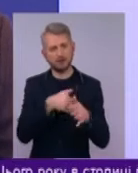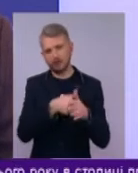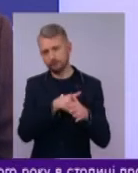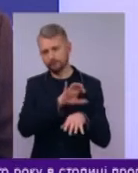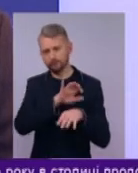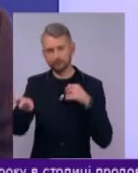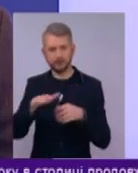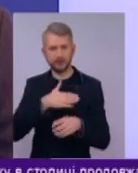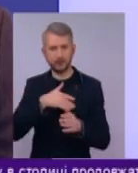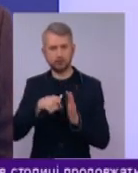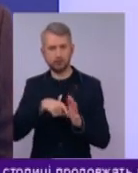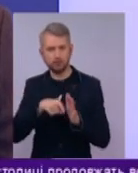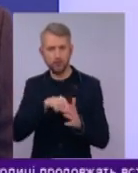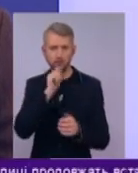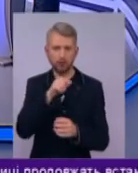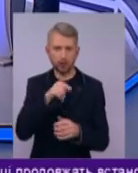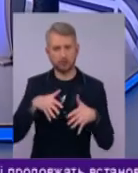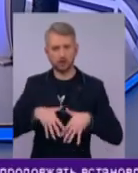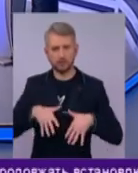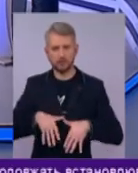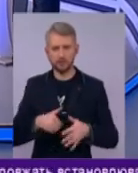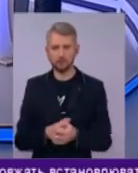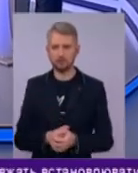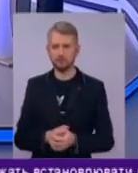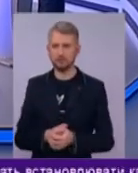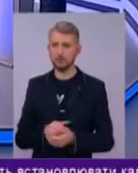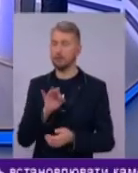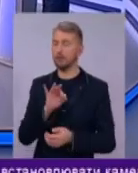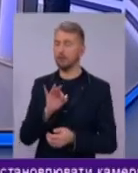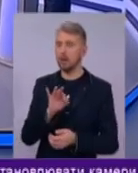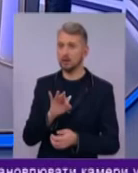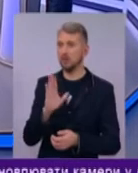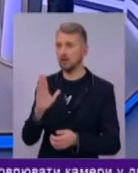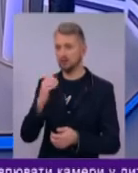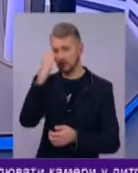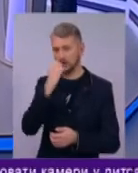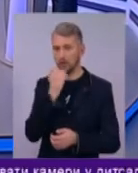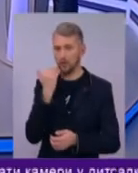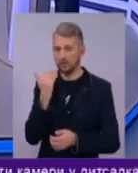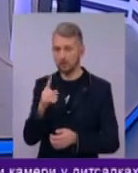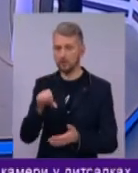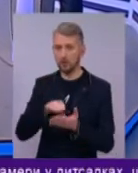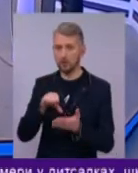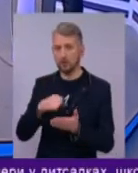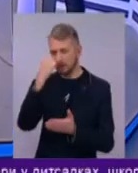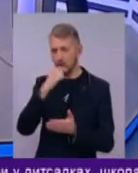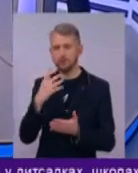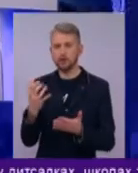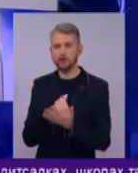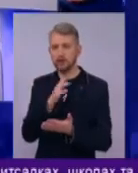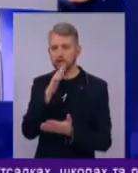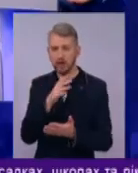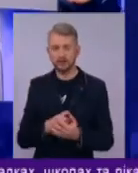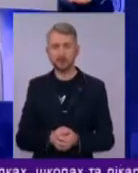з нашого Донбасу, Луганську і Криму. Олександре, Валерію, дякую вам за участь у програмі. Дякую, що знайшли час. Глядачам нагадаю,